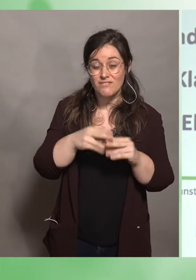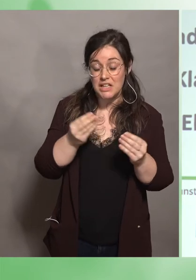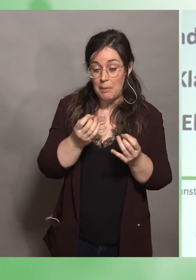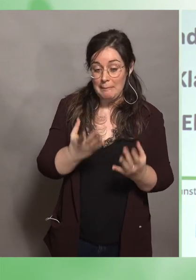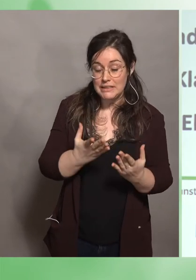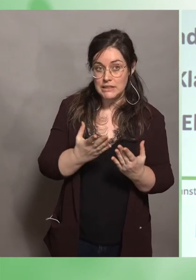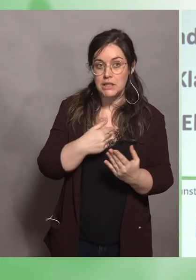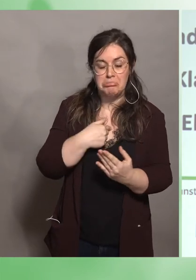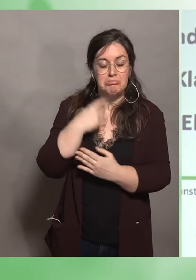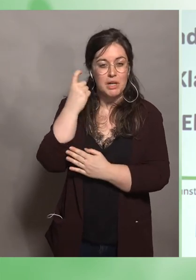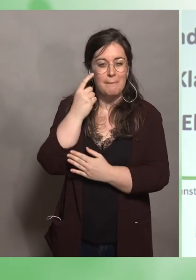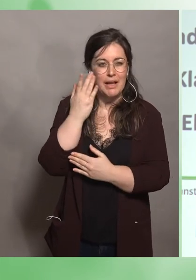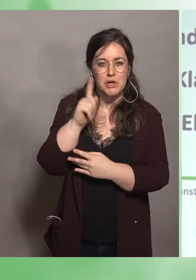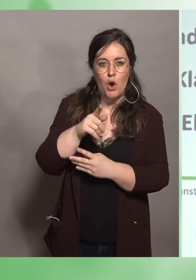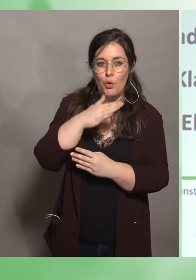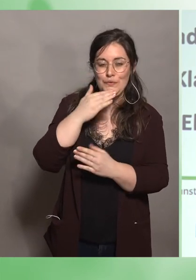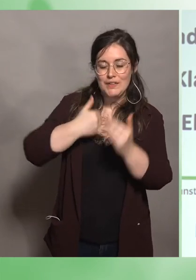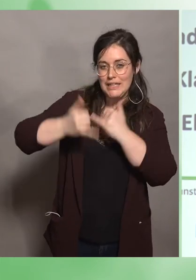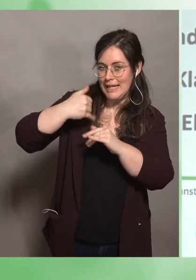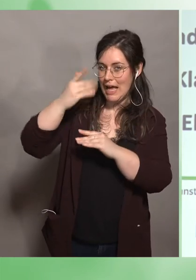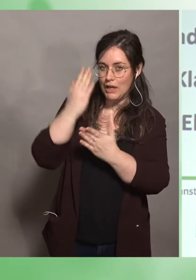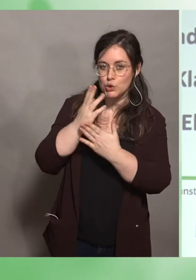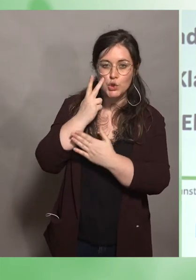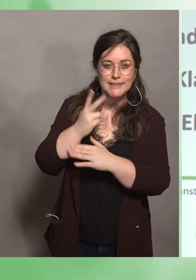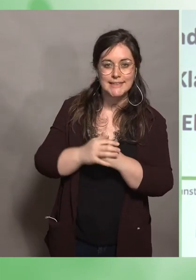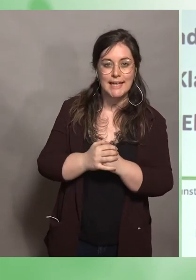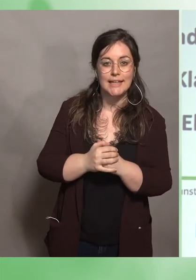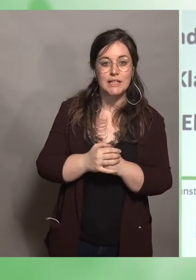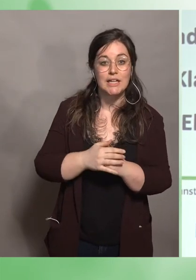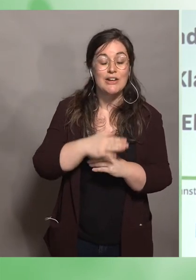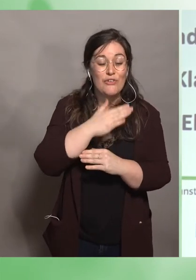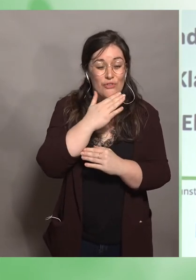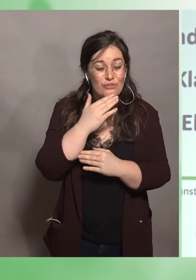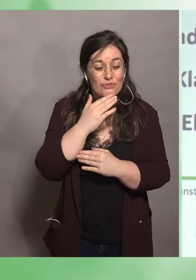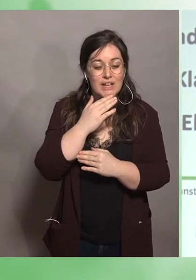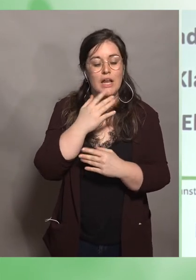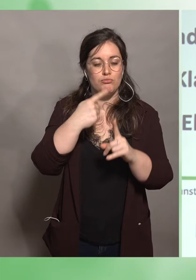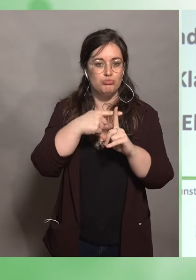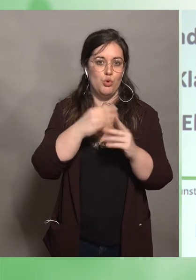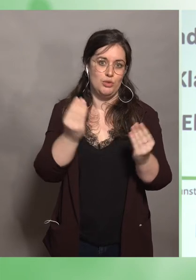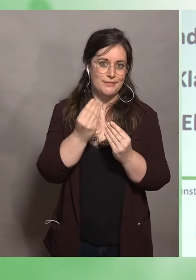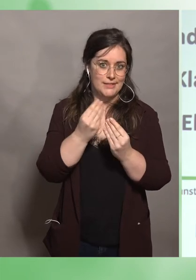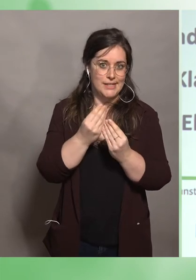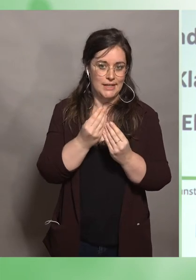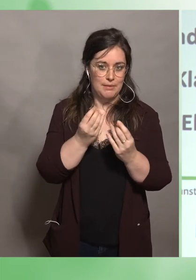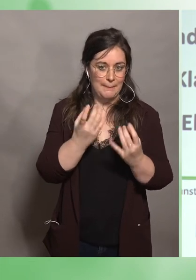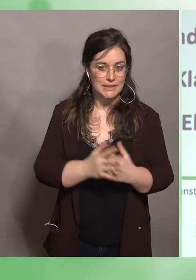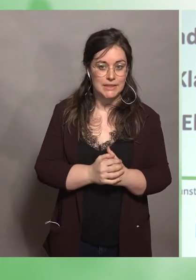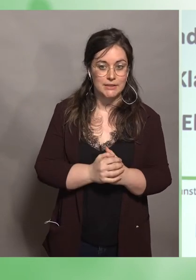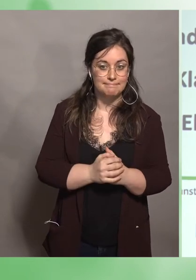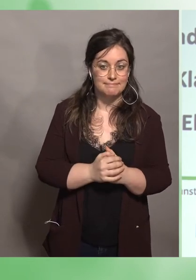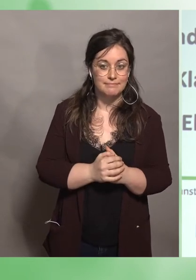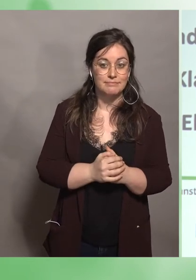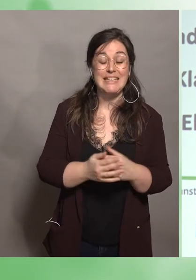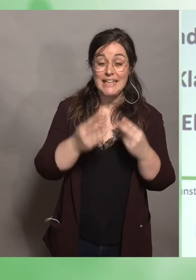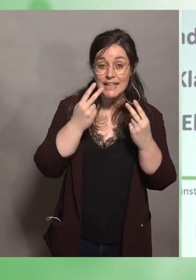der Meinung, und wir haben das auch in vielen Jahren jetzt auch bei uns gesehen, passieren sehr, sehr viele positive Dinge. Zuallererst ist es